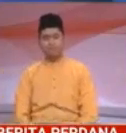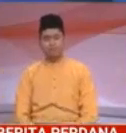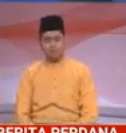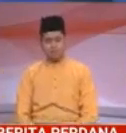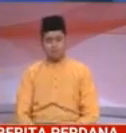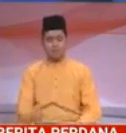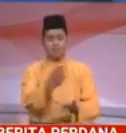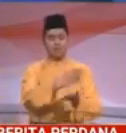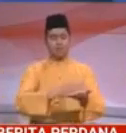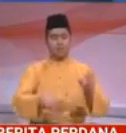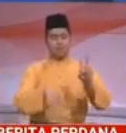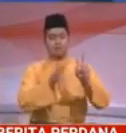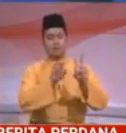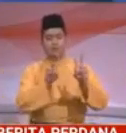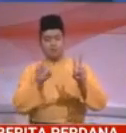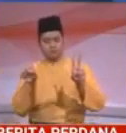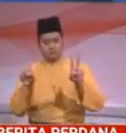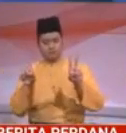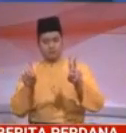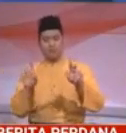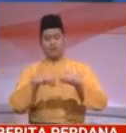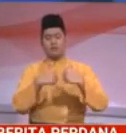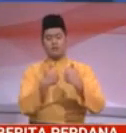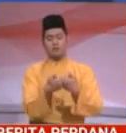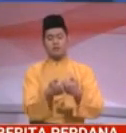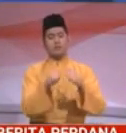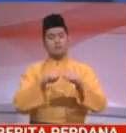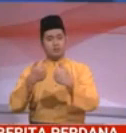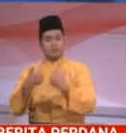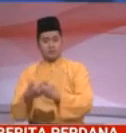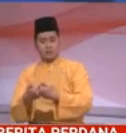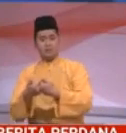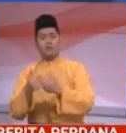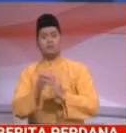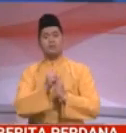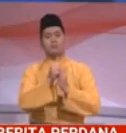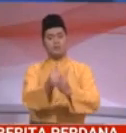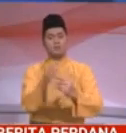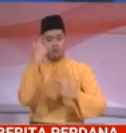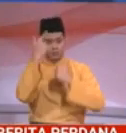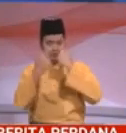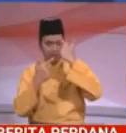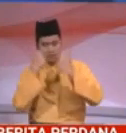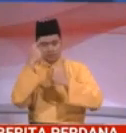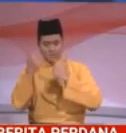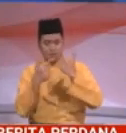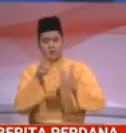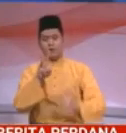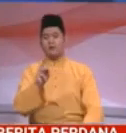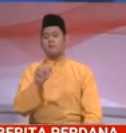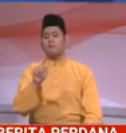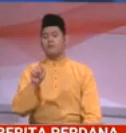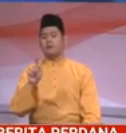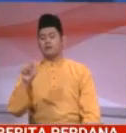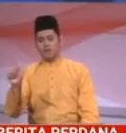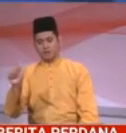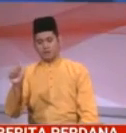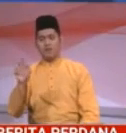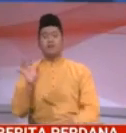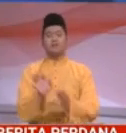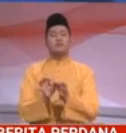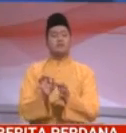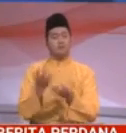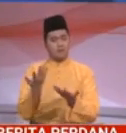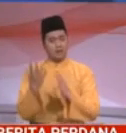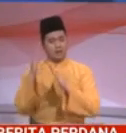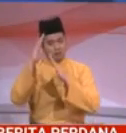Menjelang Belanjawan 2021, Persatuan Ejen-Ejen Pelancongan dan Pengembaraan Malaysia MATA mencadangkan agar tempoh